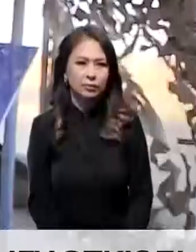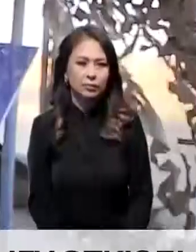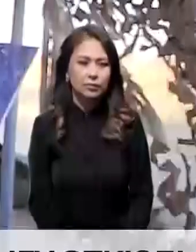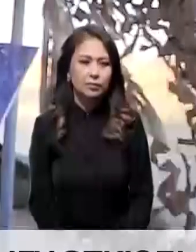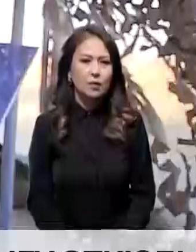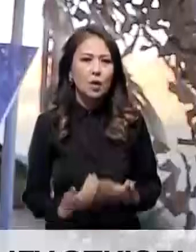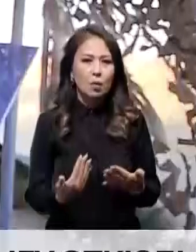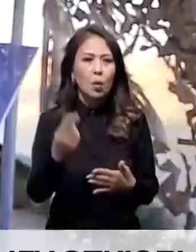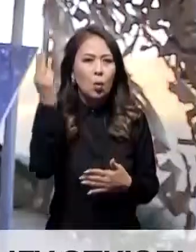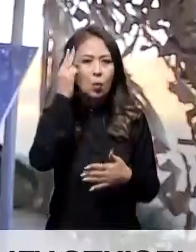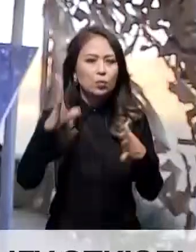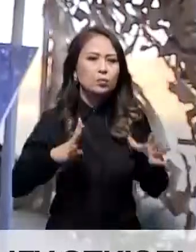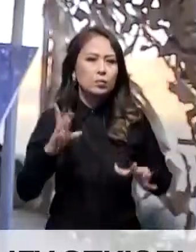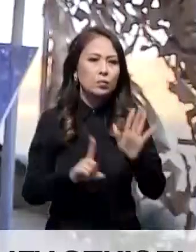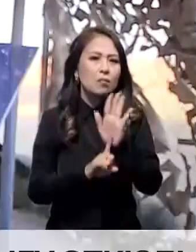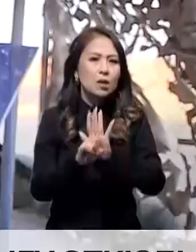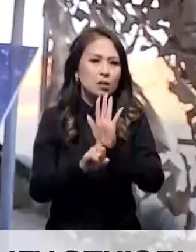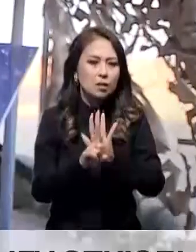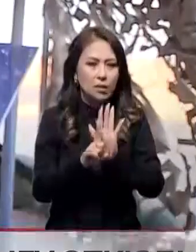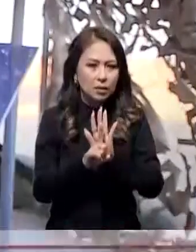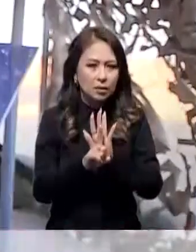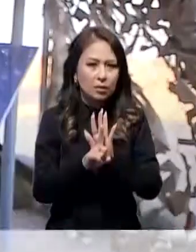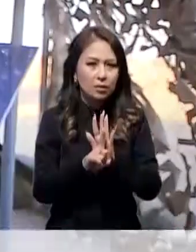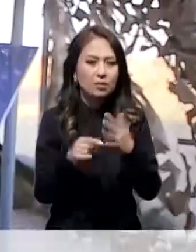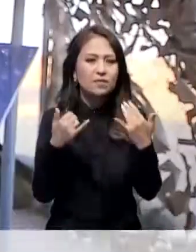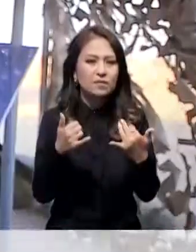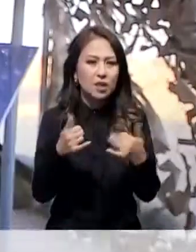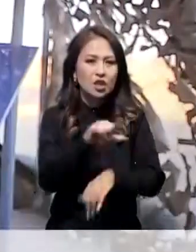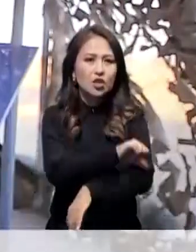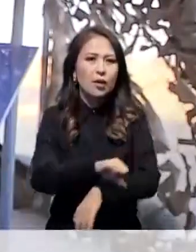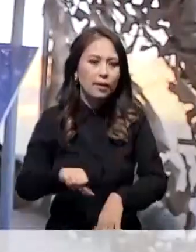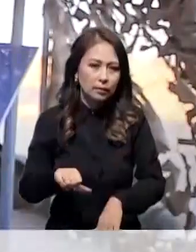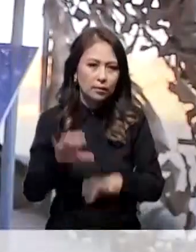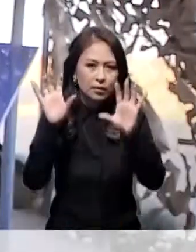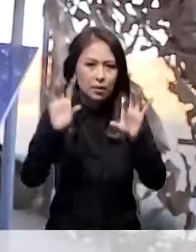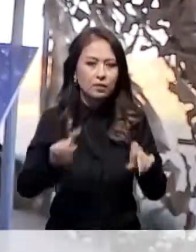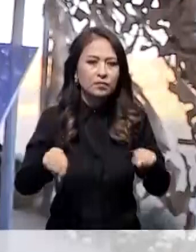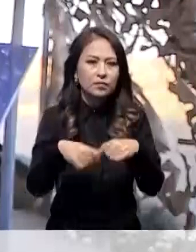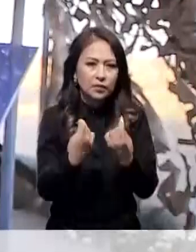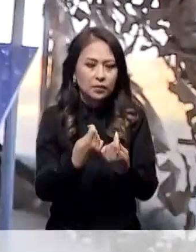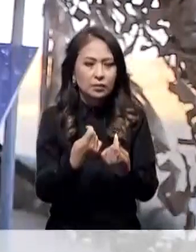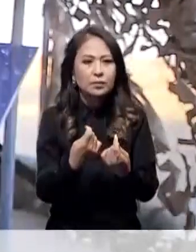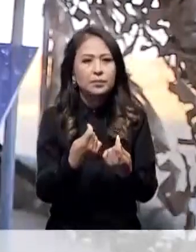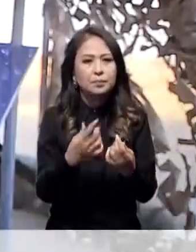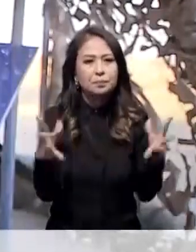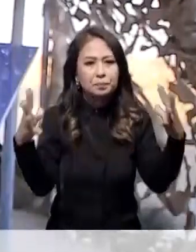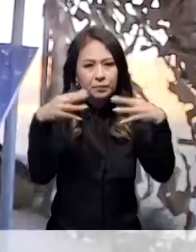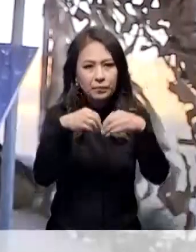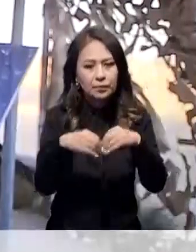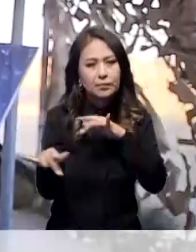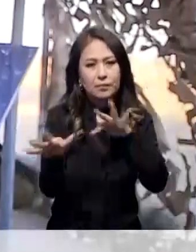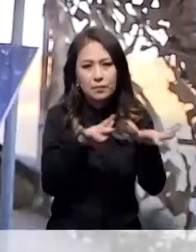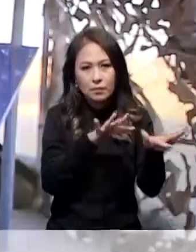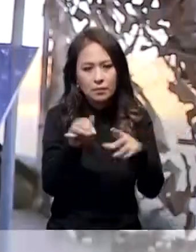Бұл оқу-жаттығудың басты мақсаты ол шекарадағы заңсыз қарулыған топты бірге